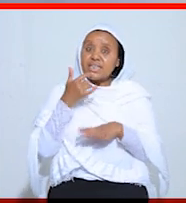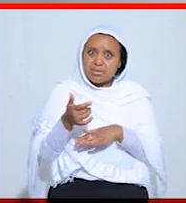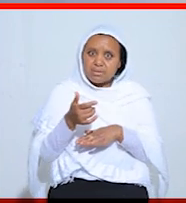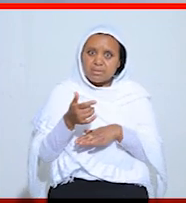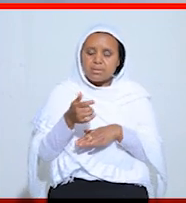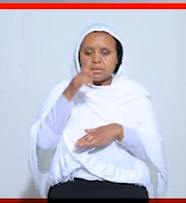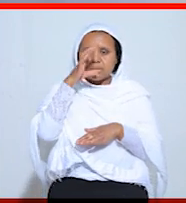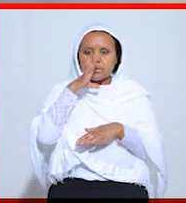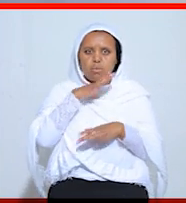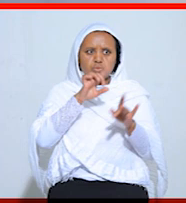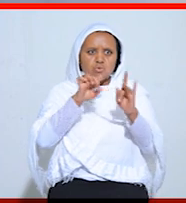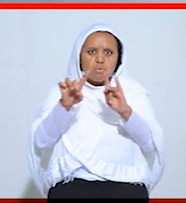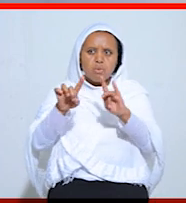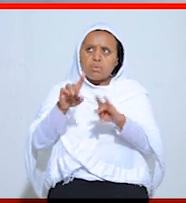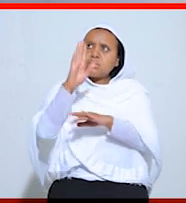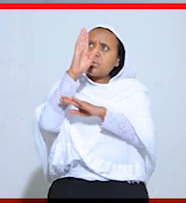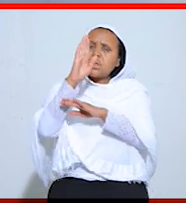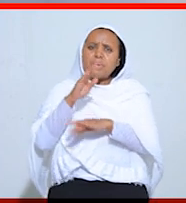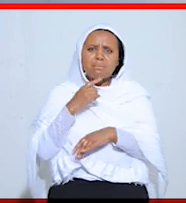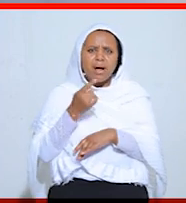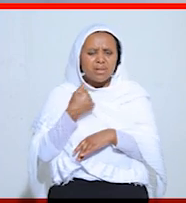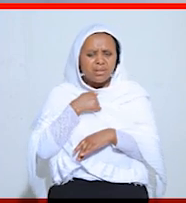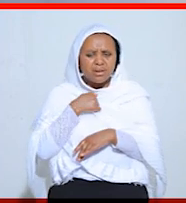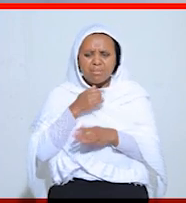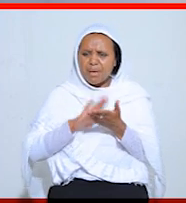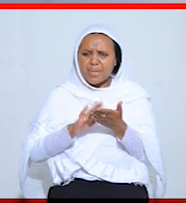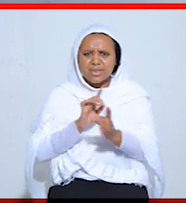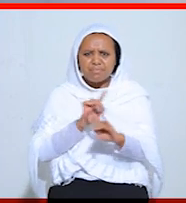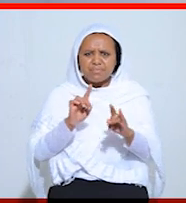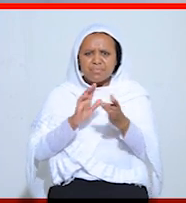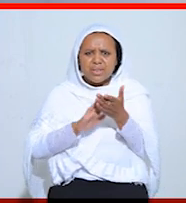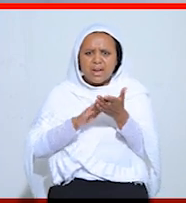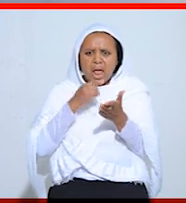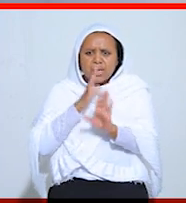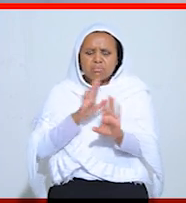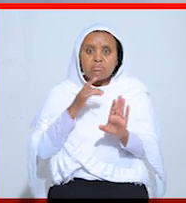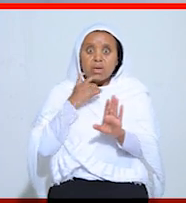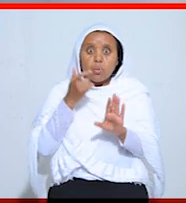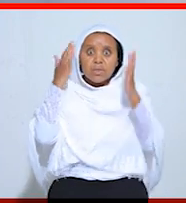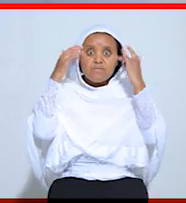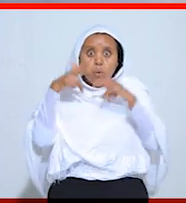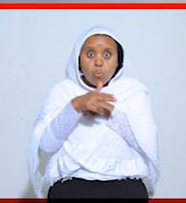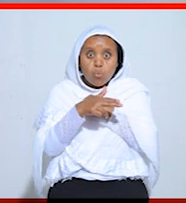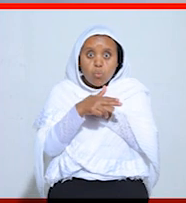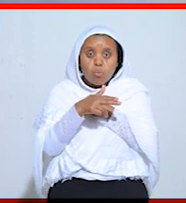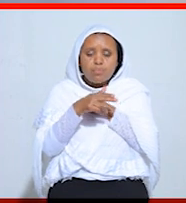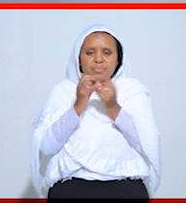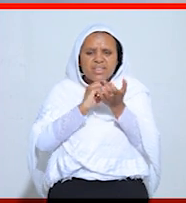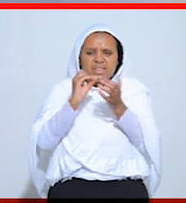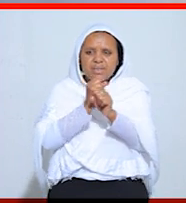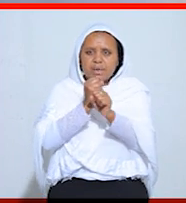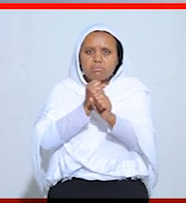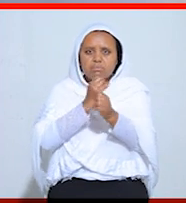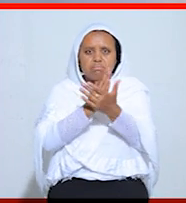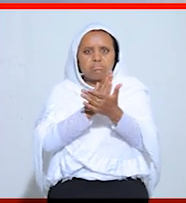አይመለሱም እንዲል ሰዎችም ደግሞ እግዚአብሔርማ እኛን አይምረንም ይቅር አይለንም ብለው ተስፋ ቆርጠው